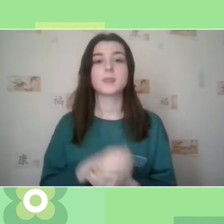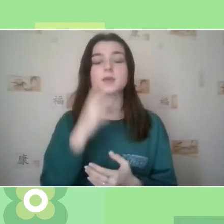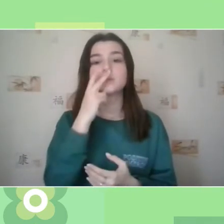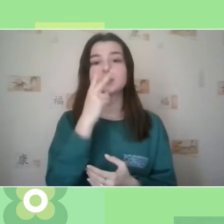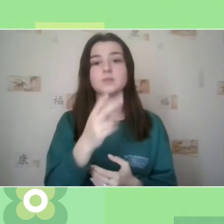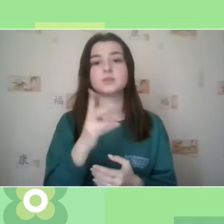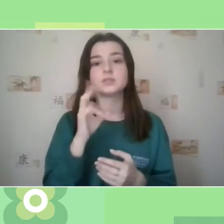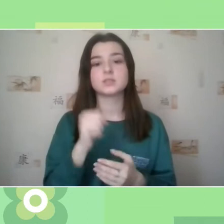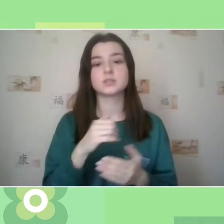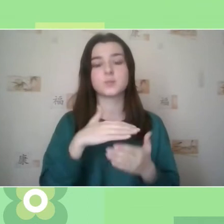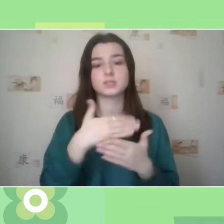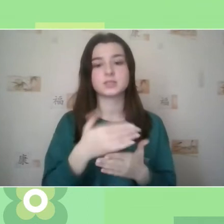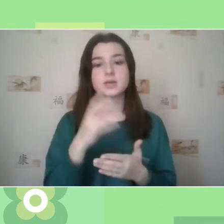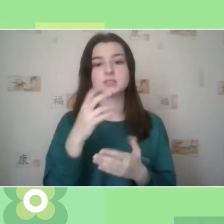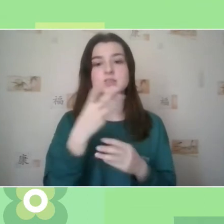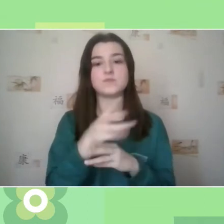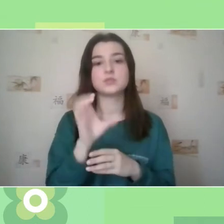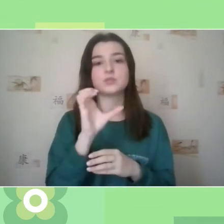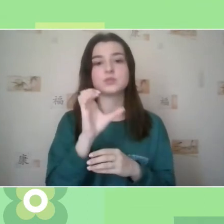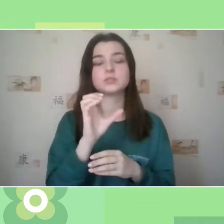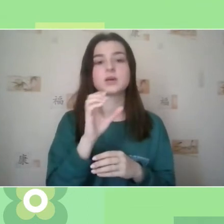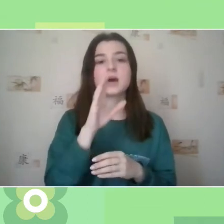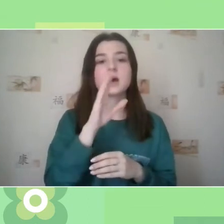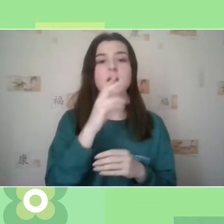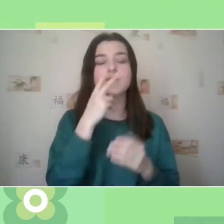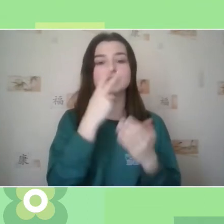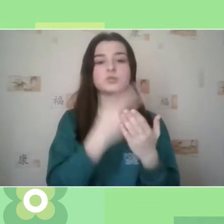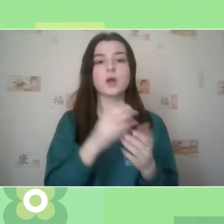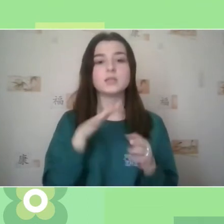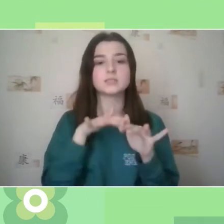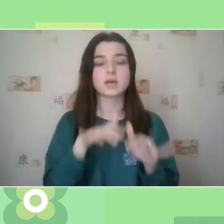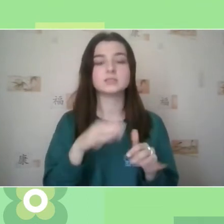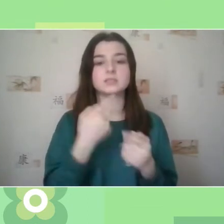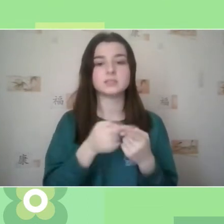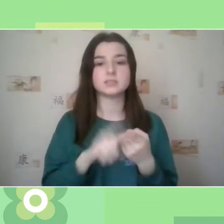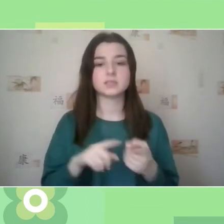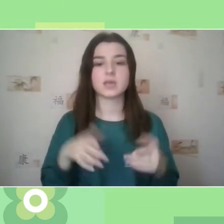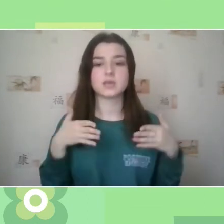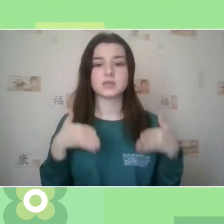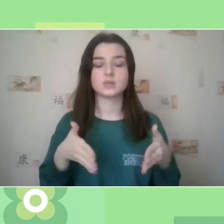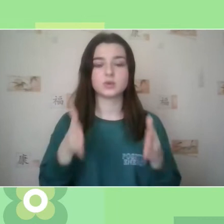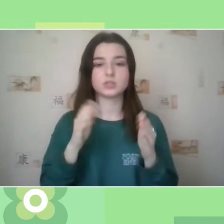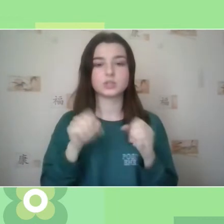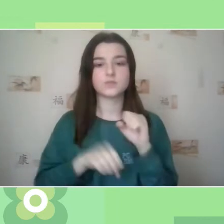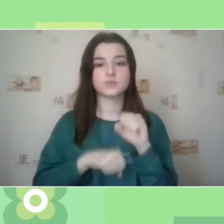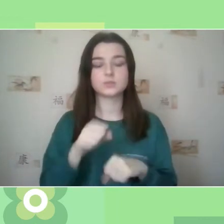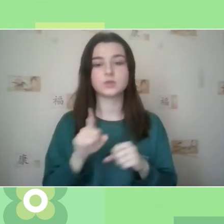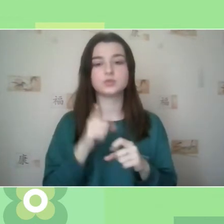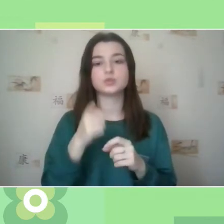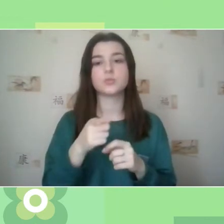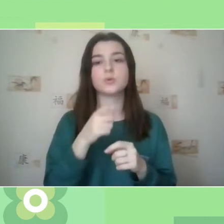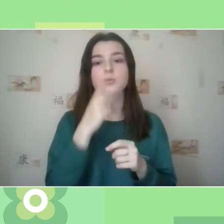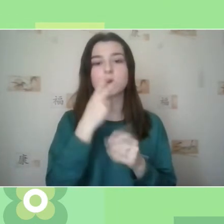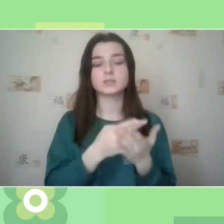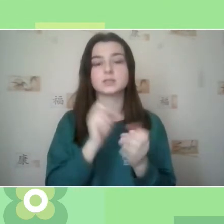на в презентації відео з візуалізації цієї велосипедної доріжки. Таке відео вони зняли для того, щоб показати, як